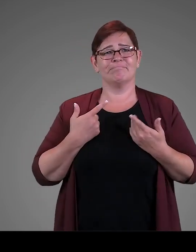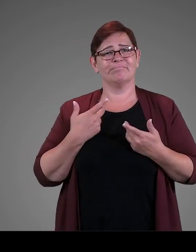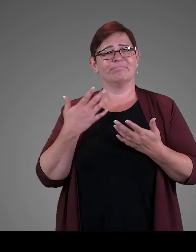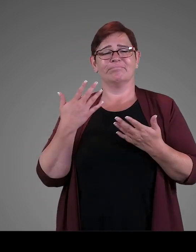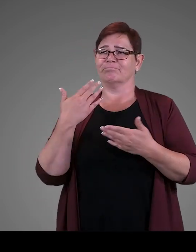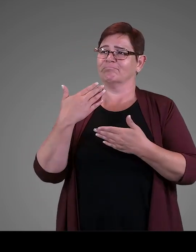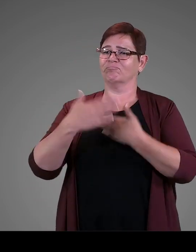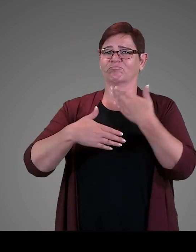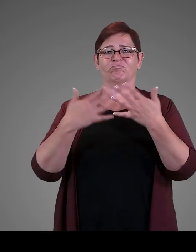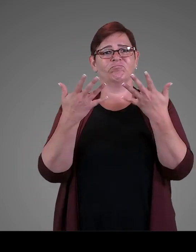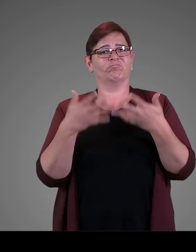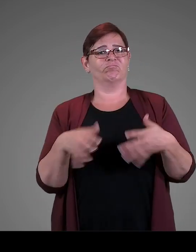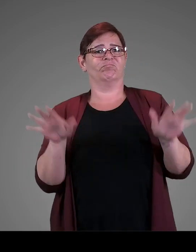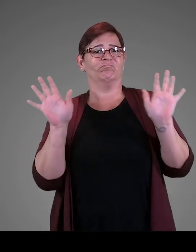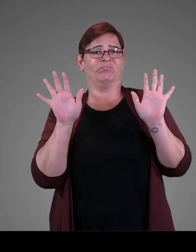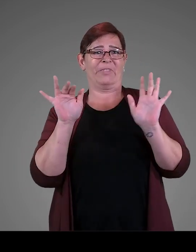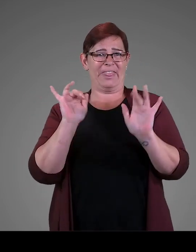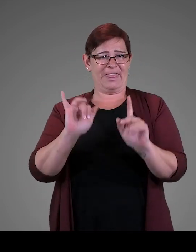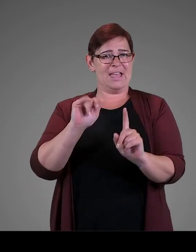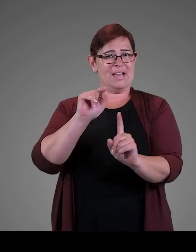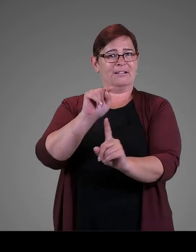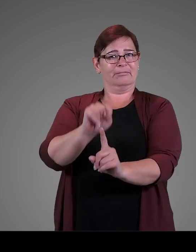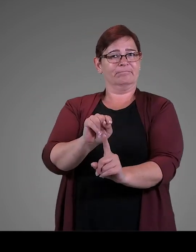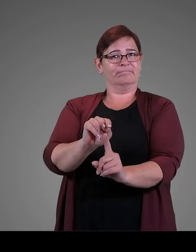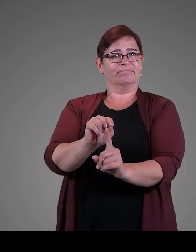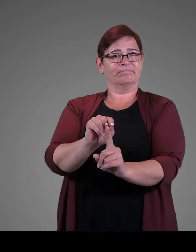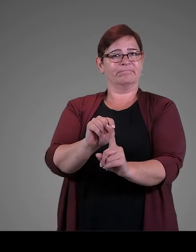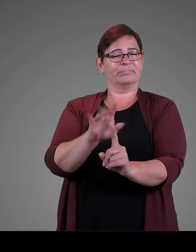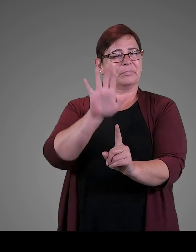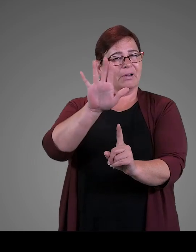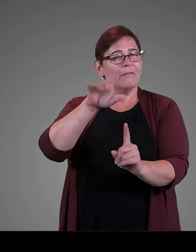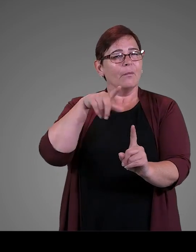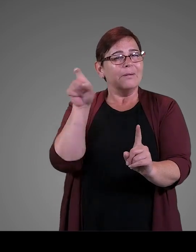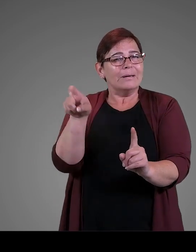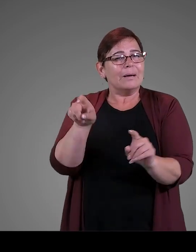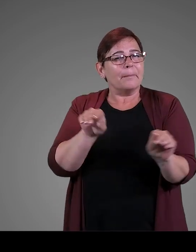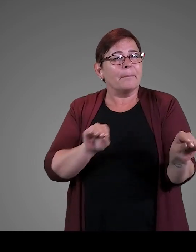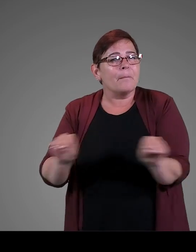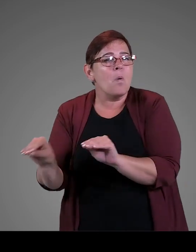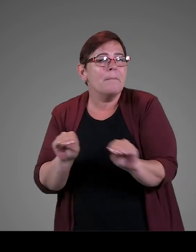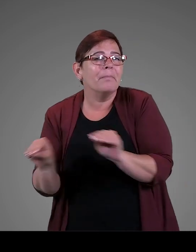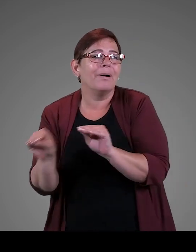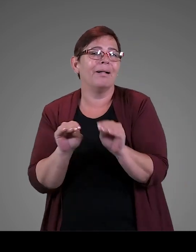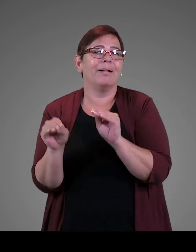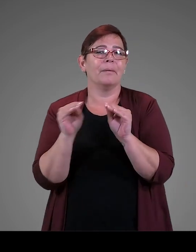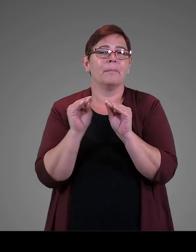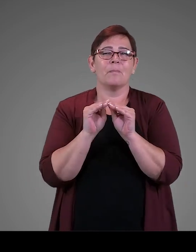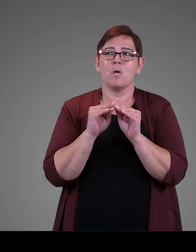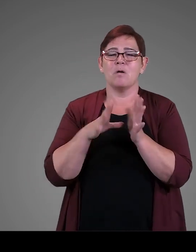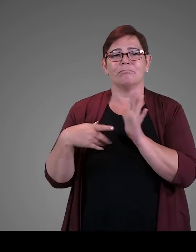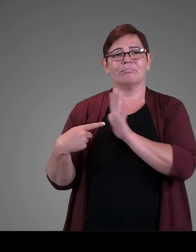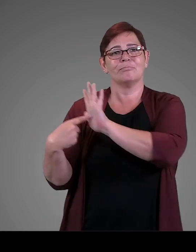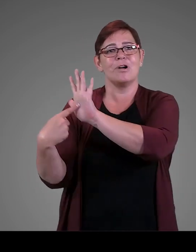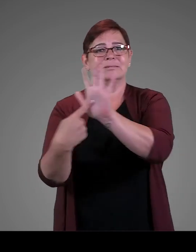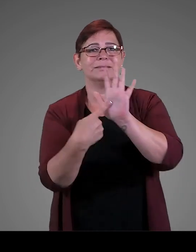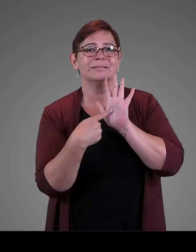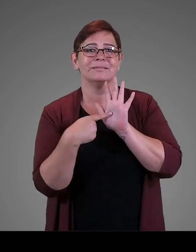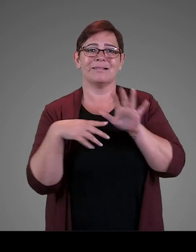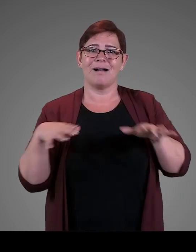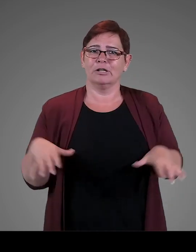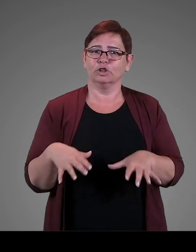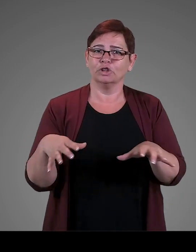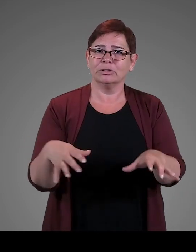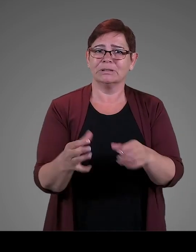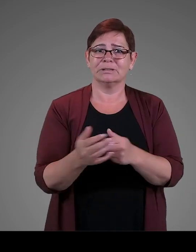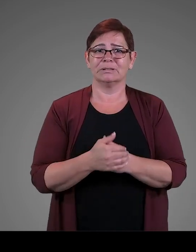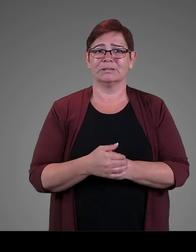aussi, mais aussi de vraiment dire, puis se mobiliser pour, je crois, être beaucoup plus